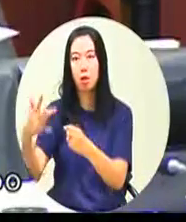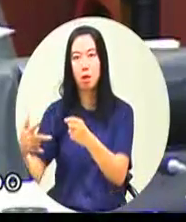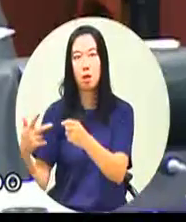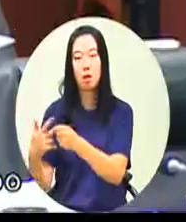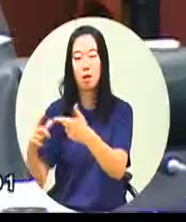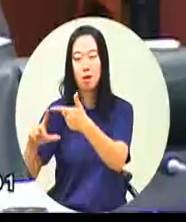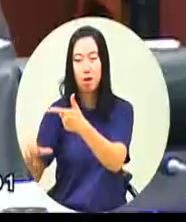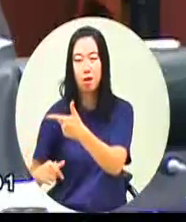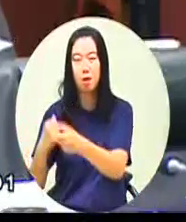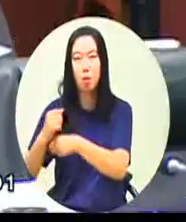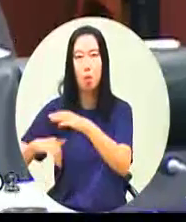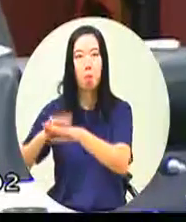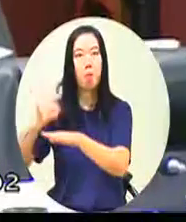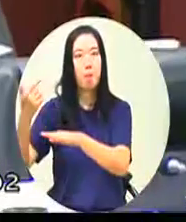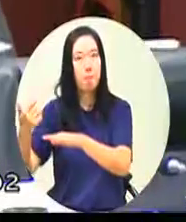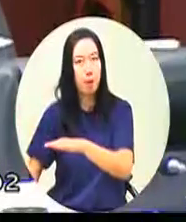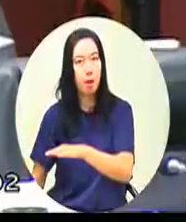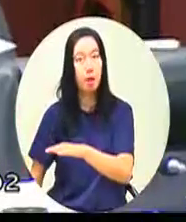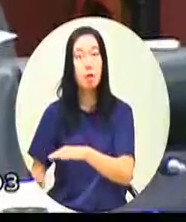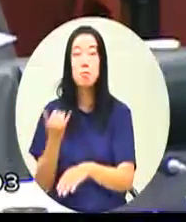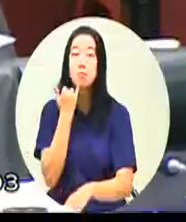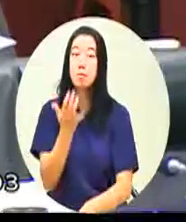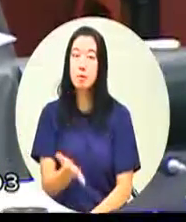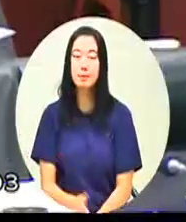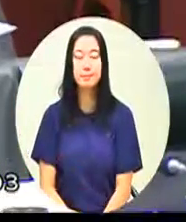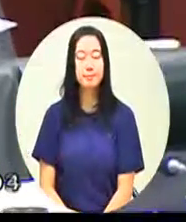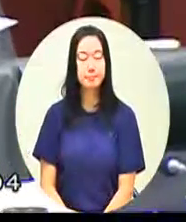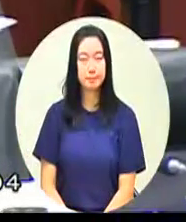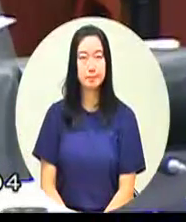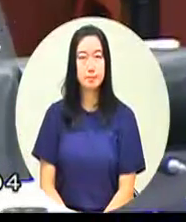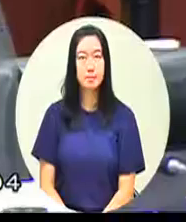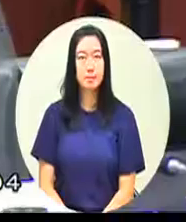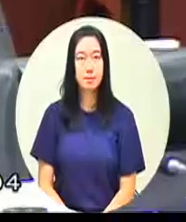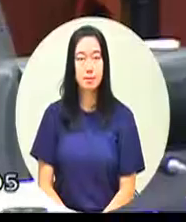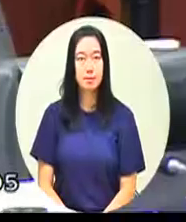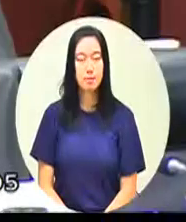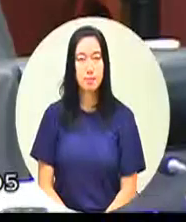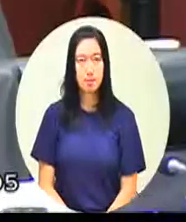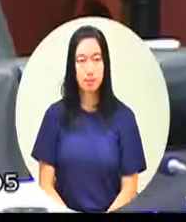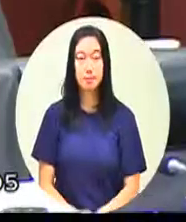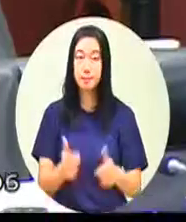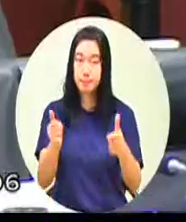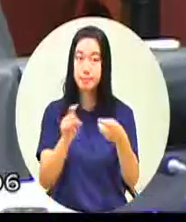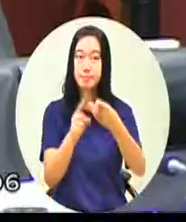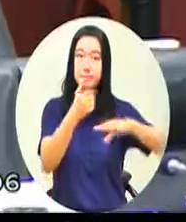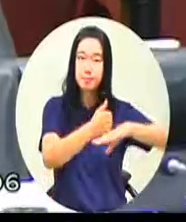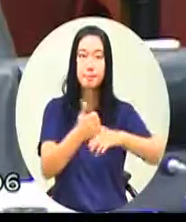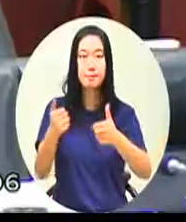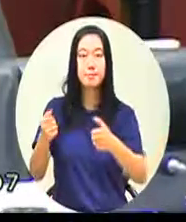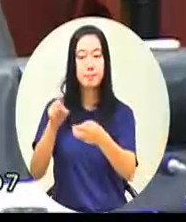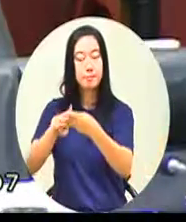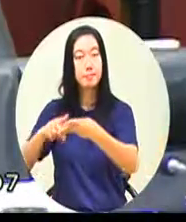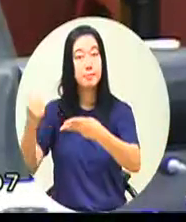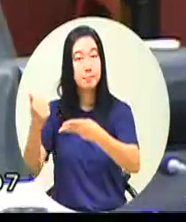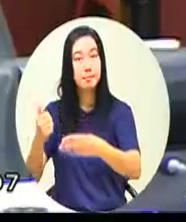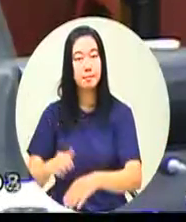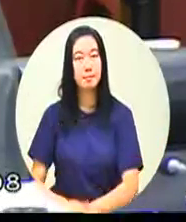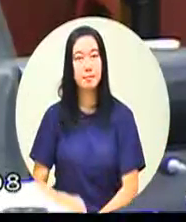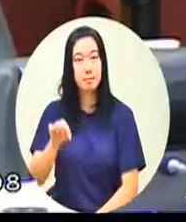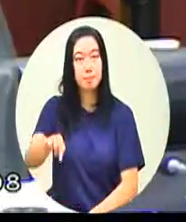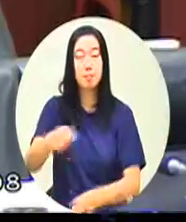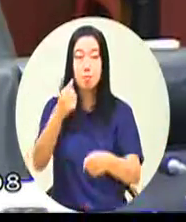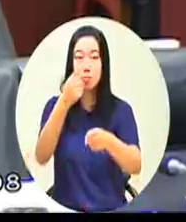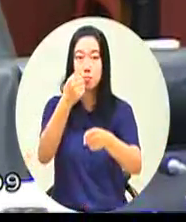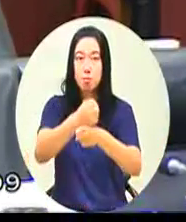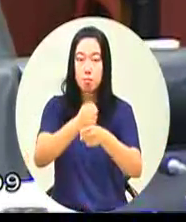来是不是请我们科长哈，针对这个问题来答复。 谢谢主席，谢谢那个王议员。因为我们这个工期